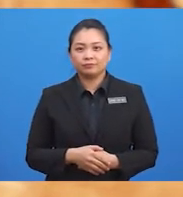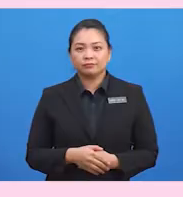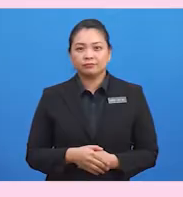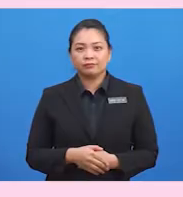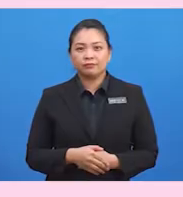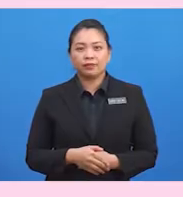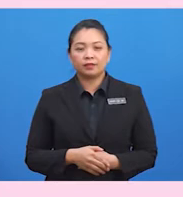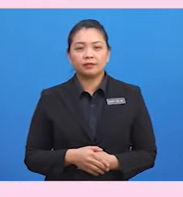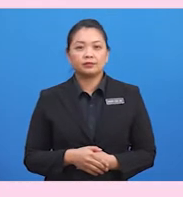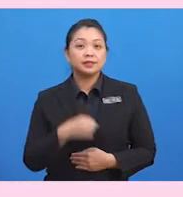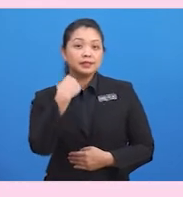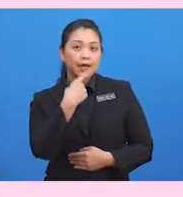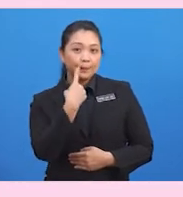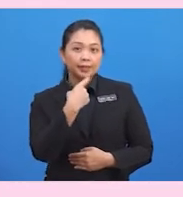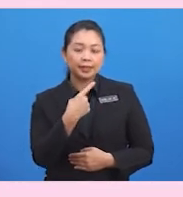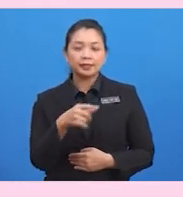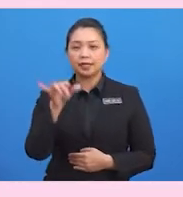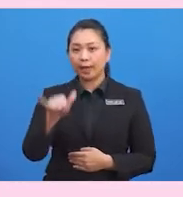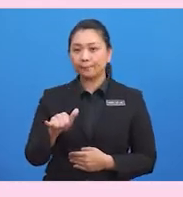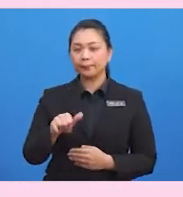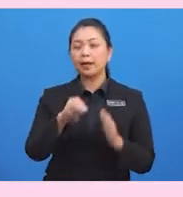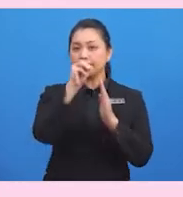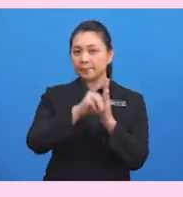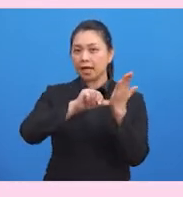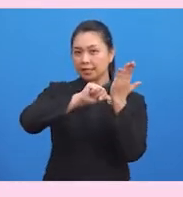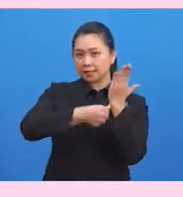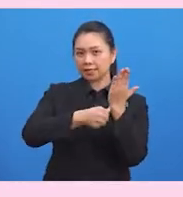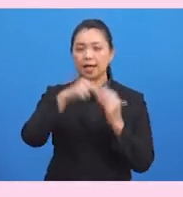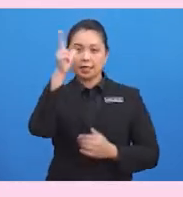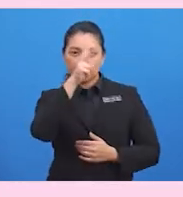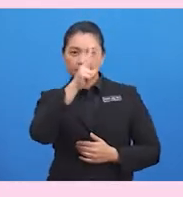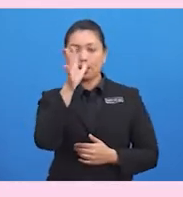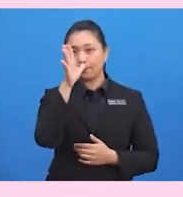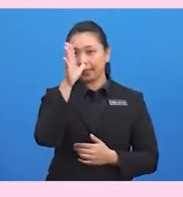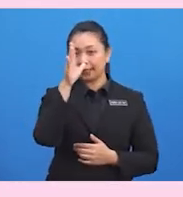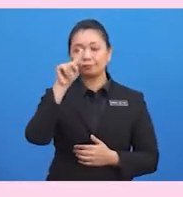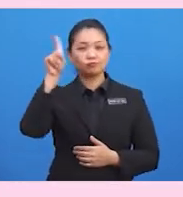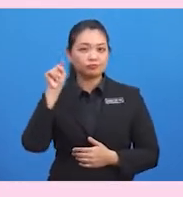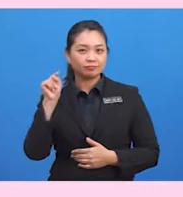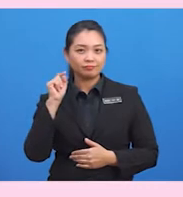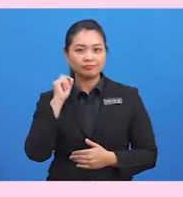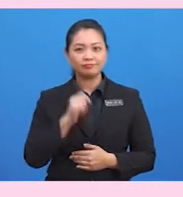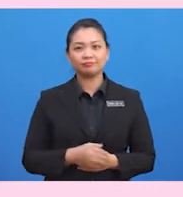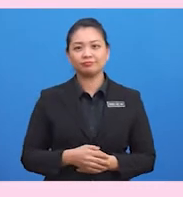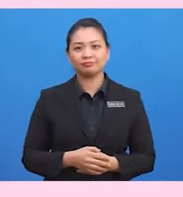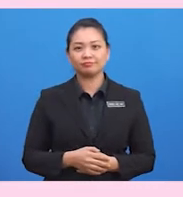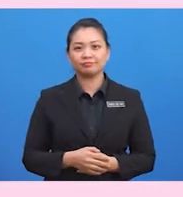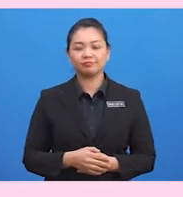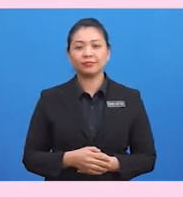begini satu siap bekas yang mengasas kerajaan Melaka